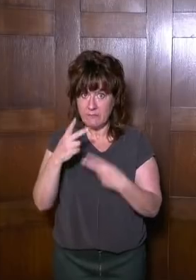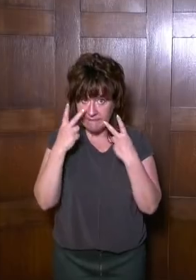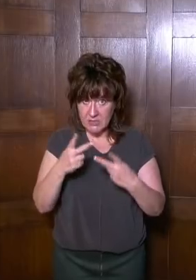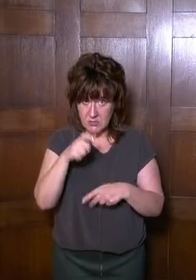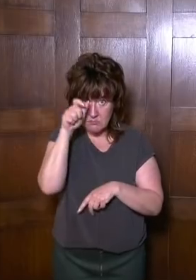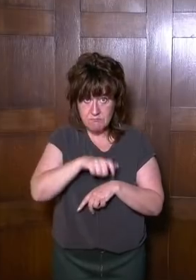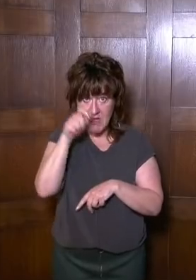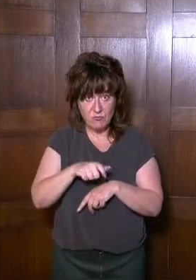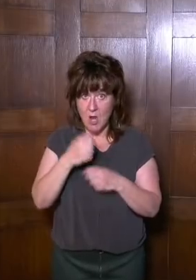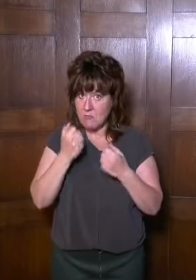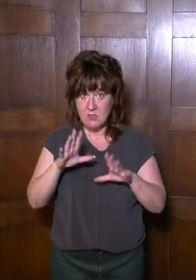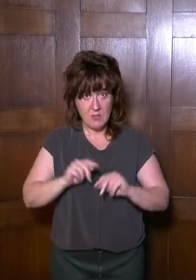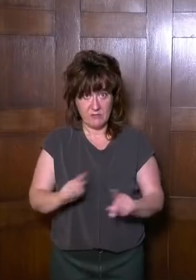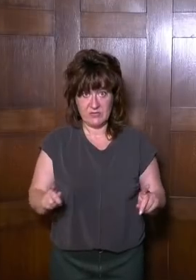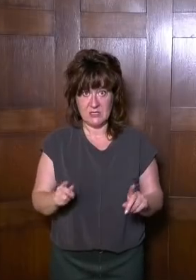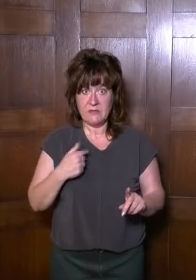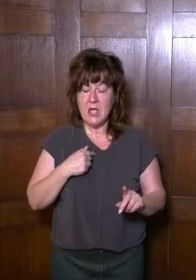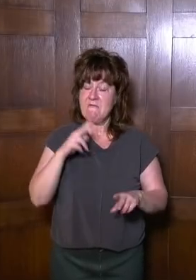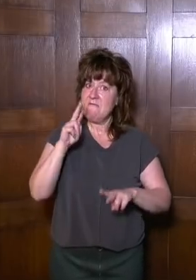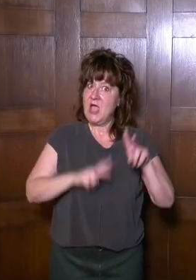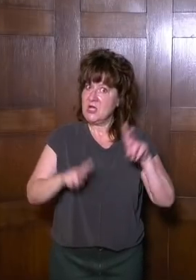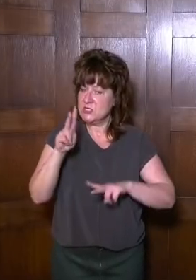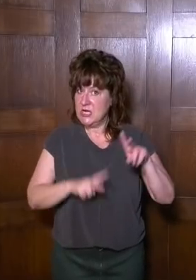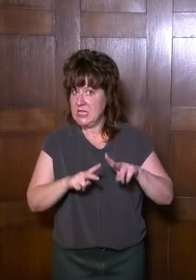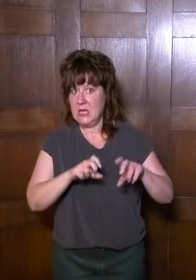passieren. Wir haben also alle möglichen Varianten